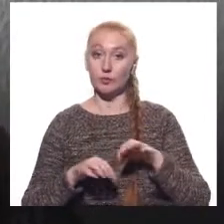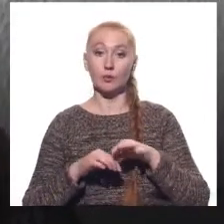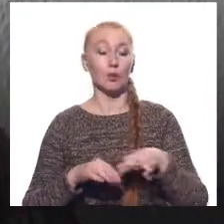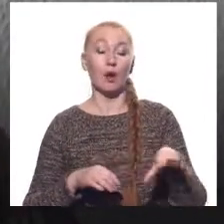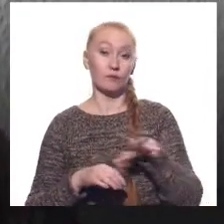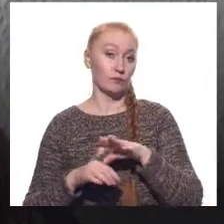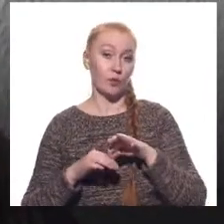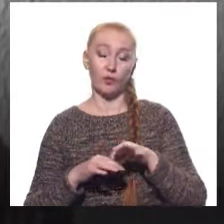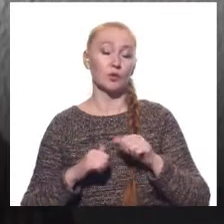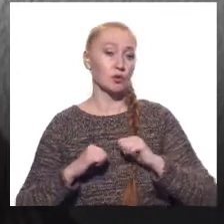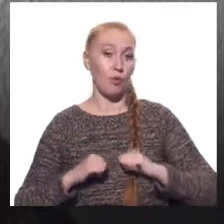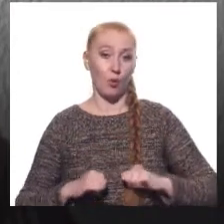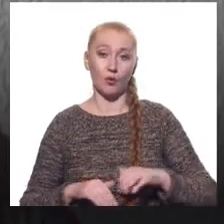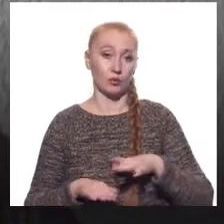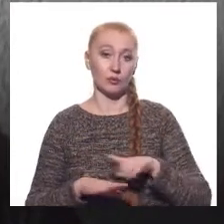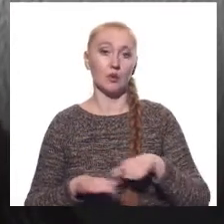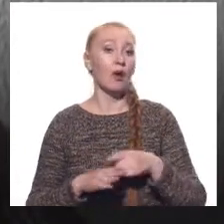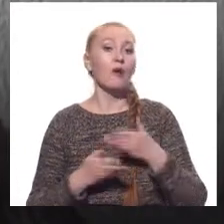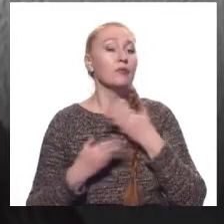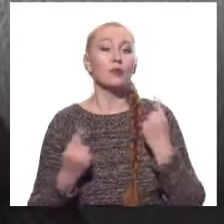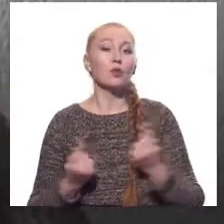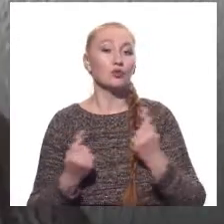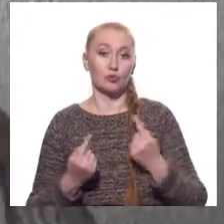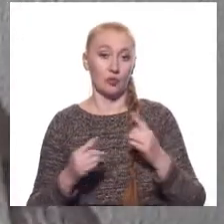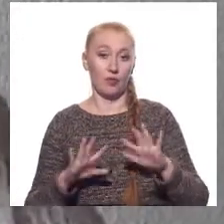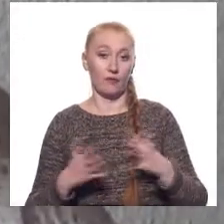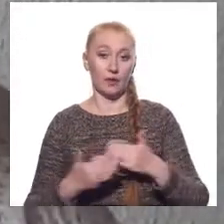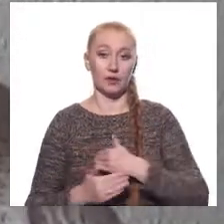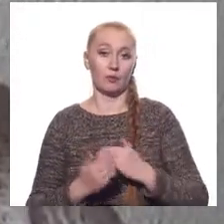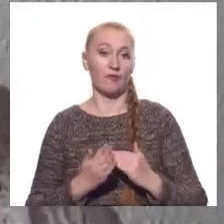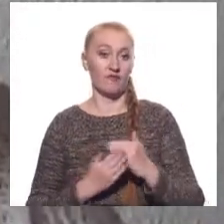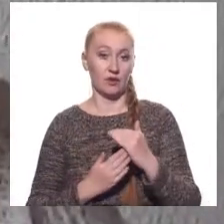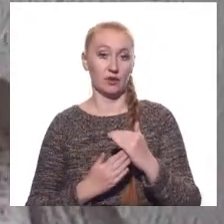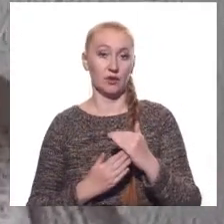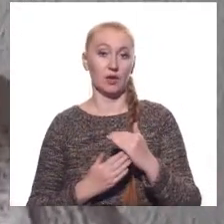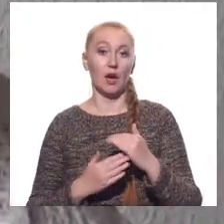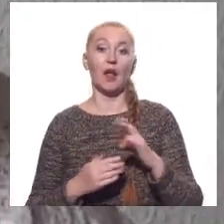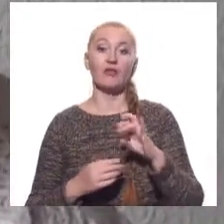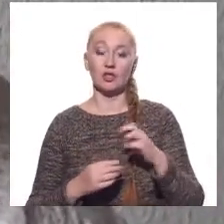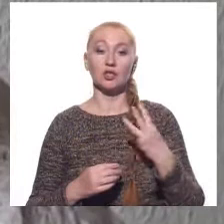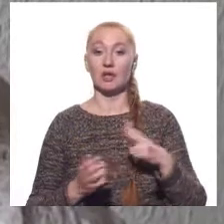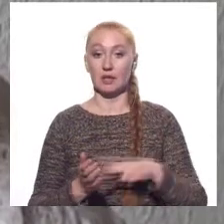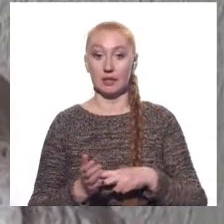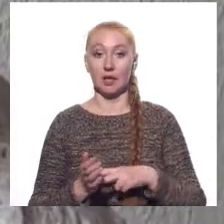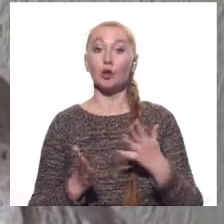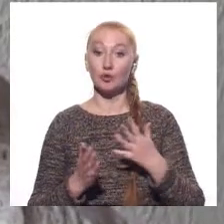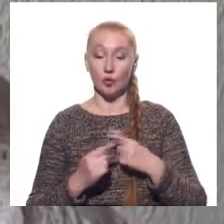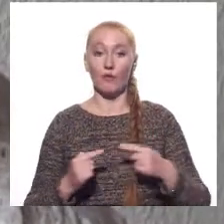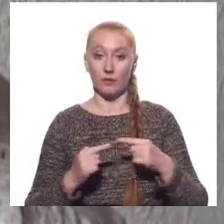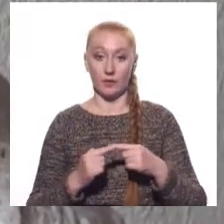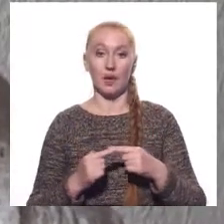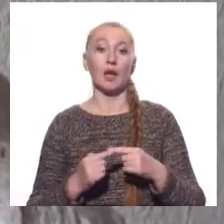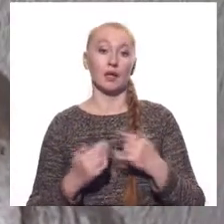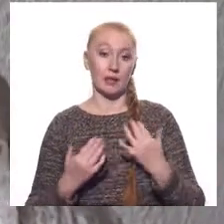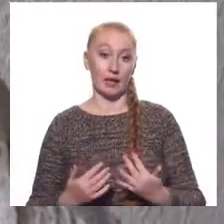абсолютно спокійно. Не було жодного випадку температури більше, ніж 37, що відповідає